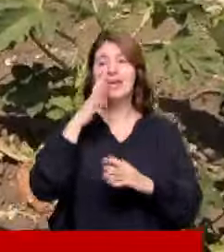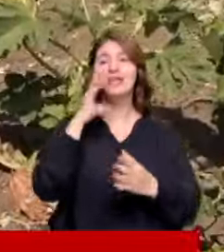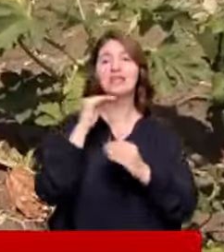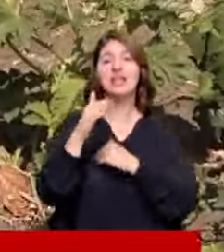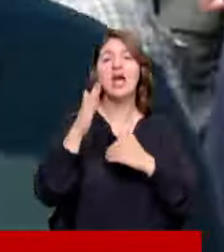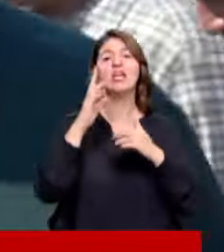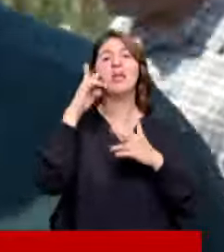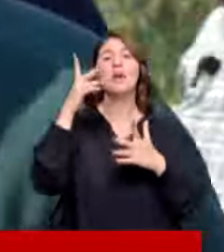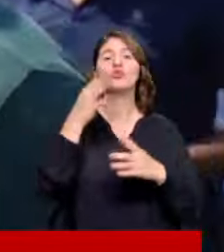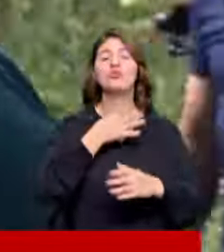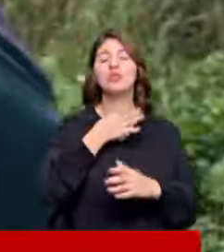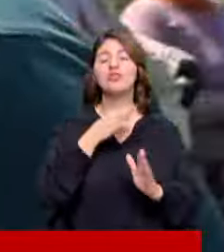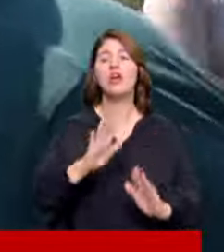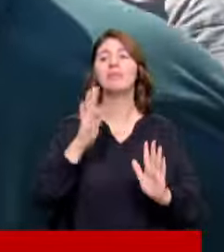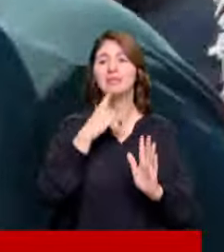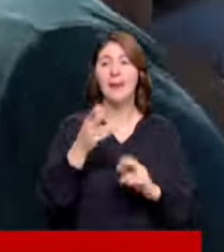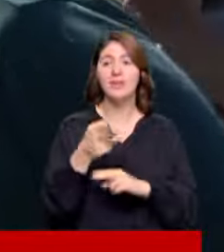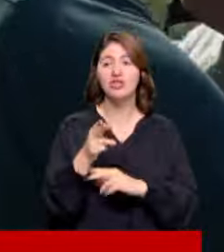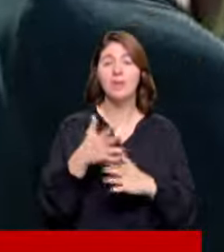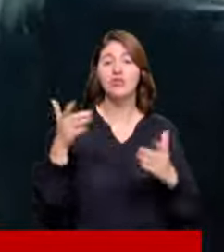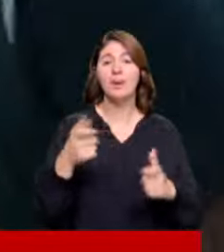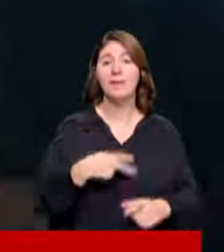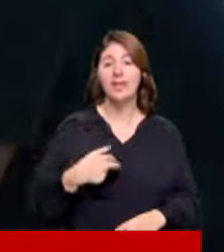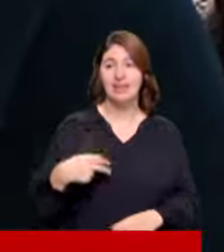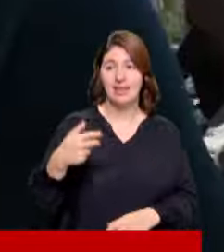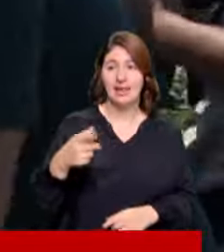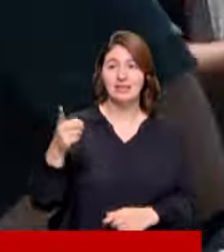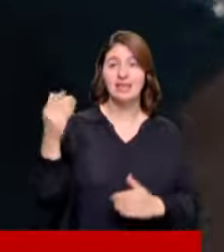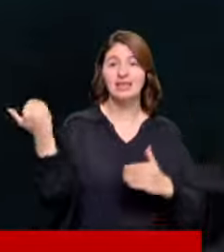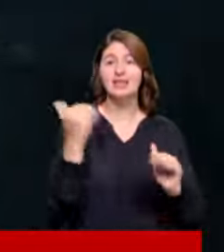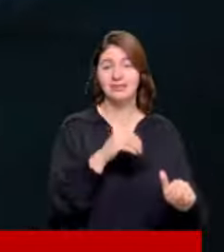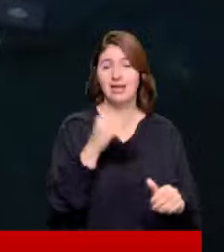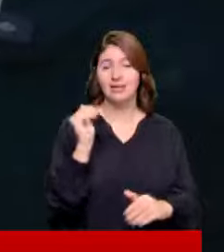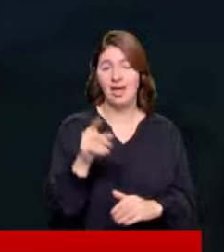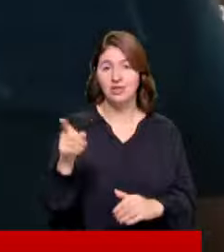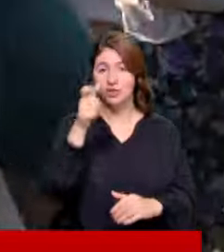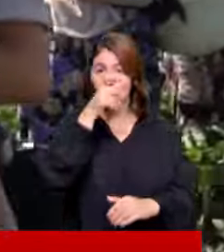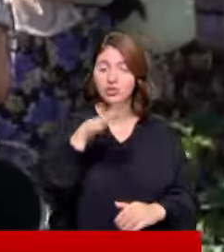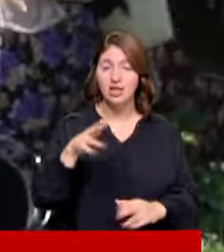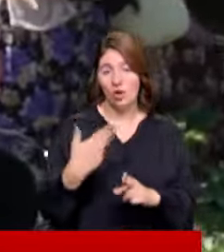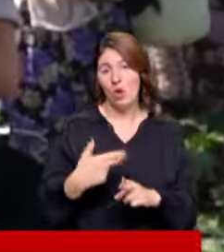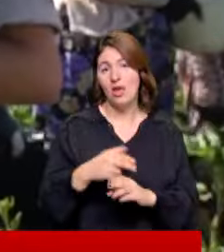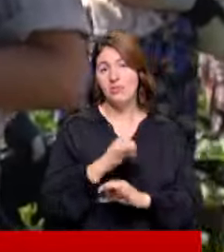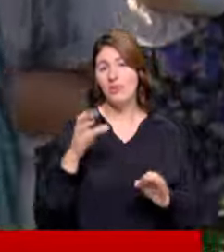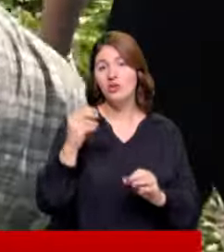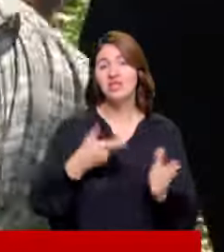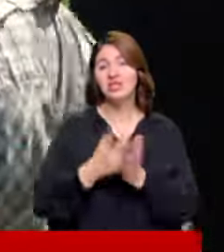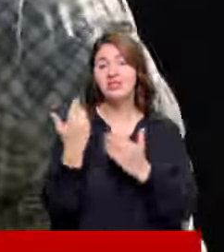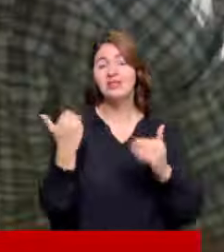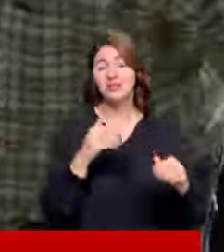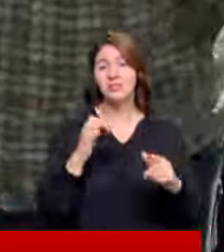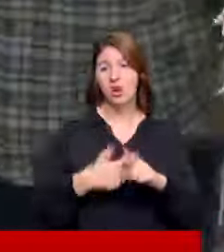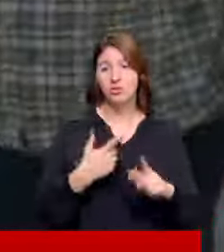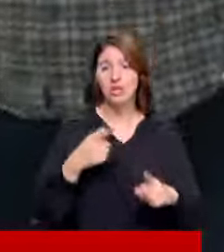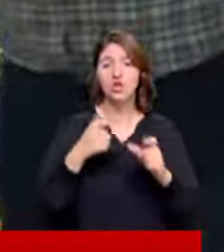ele muhtaç kalmasın diye. Balıkesir Büyükşehir Belediyesi'nden geldi destek üreticiye. Türkiye'ye de örnek olacak çiftçi destek